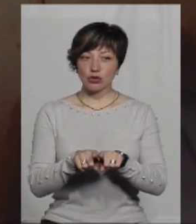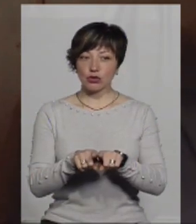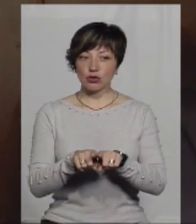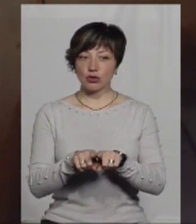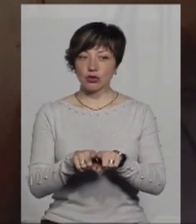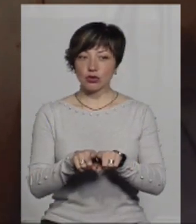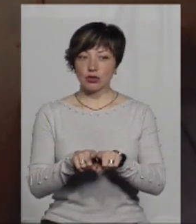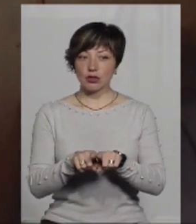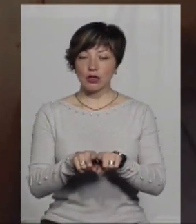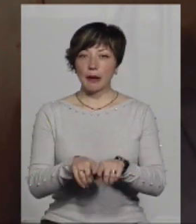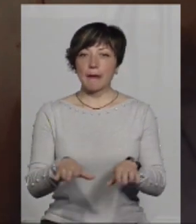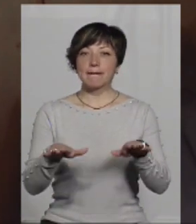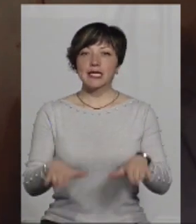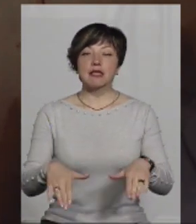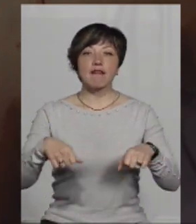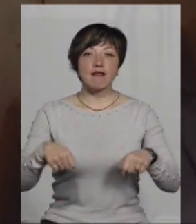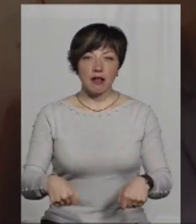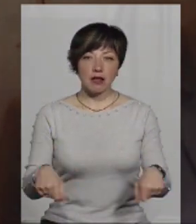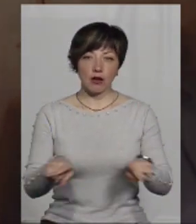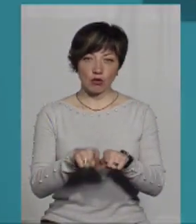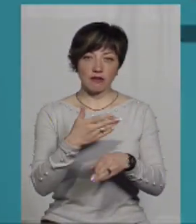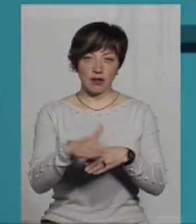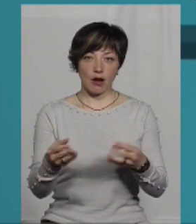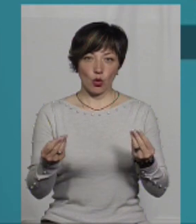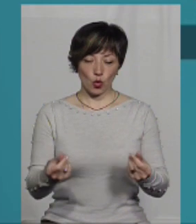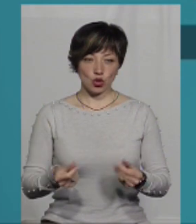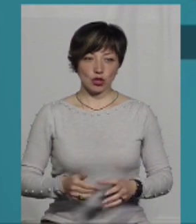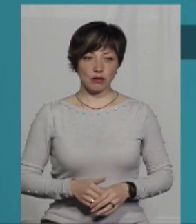а також місцеві органи самоврядування також виділяють кошти.